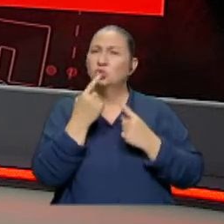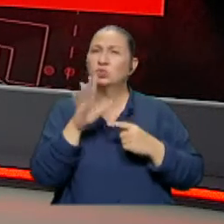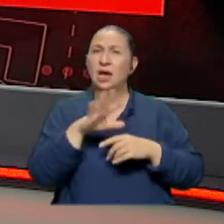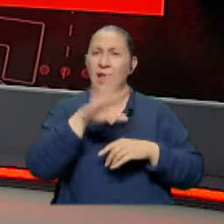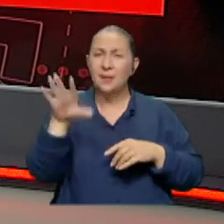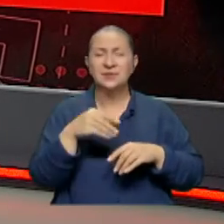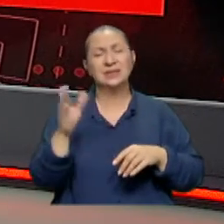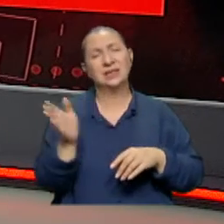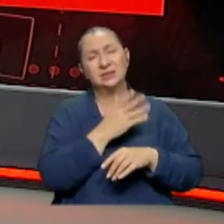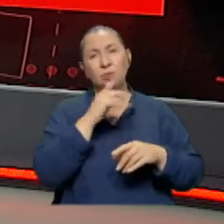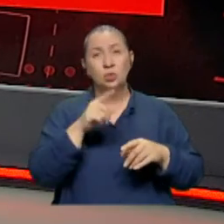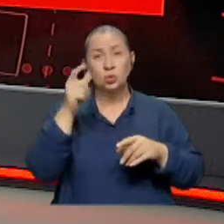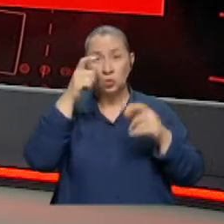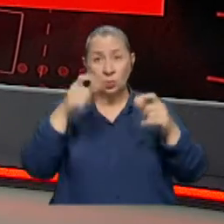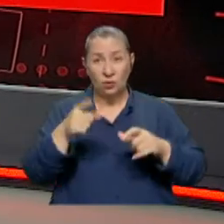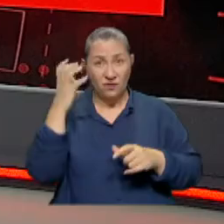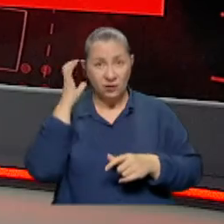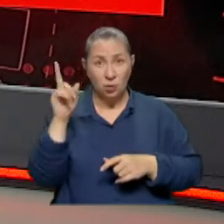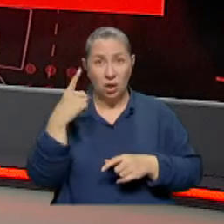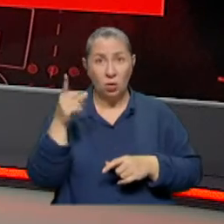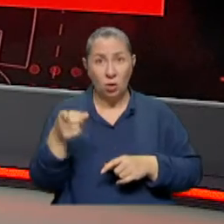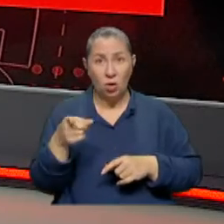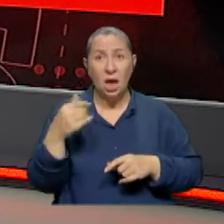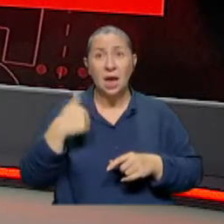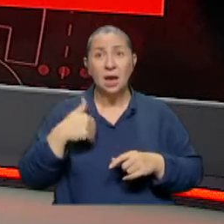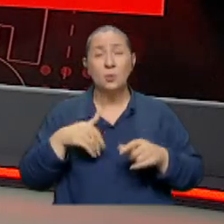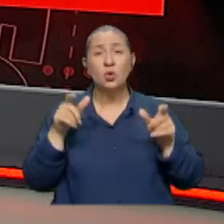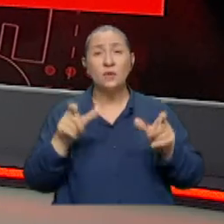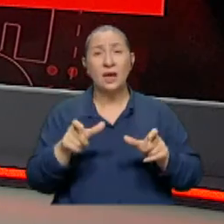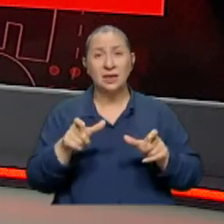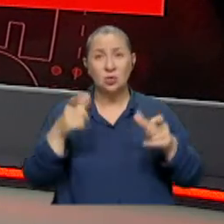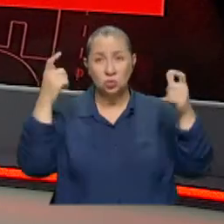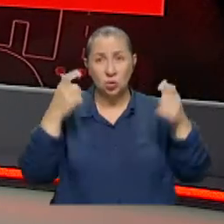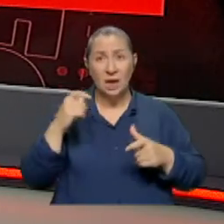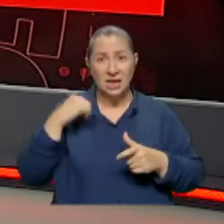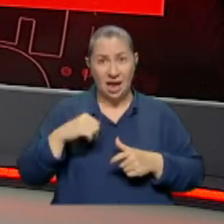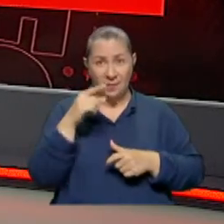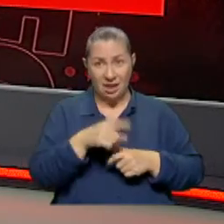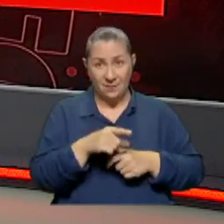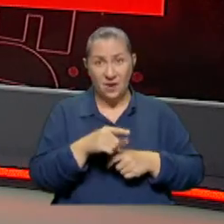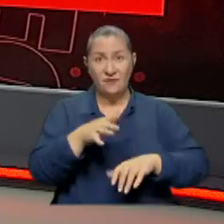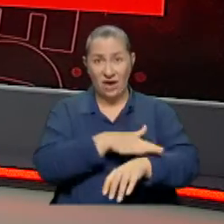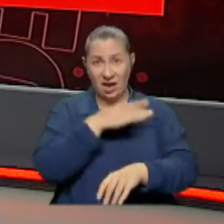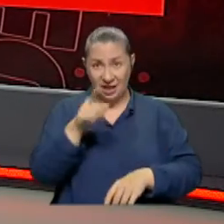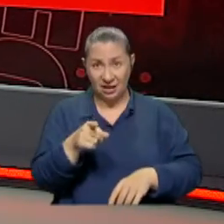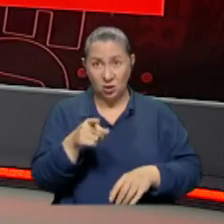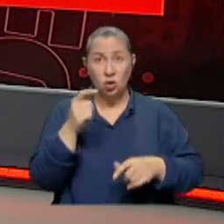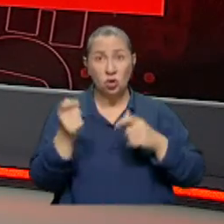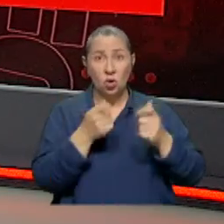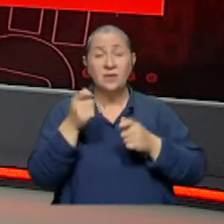hepsini geçtim bu ülkeyi bu vakıf mı yönetiyor kamug bu sağlamakla yükümlü Kaymakamlık Valilik